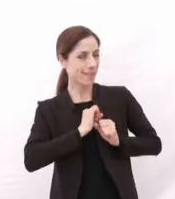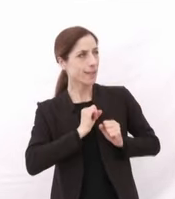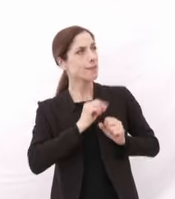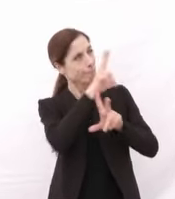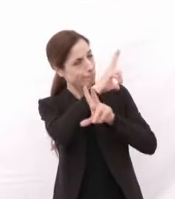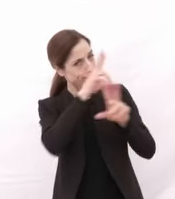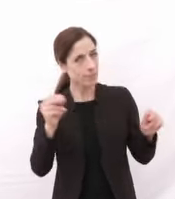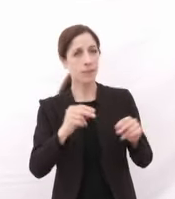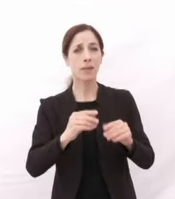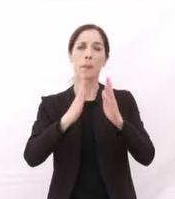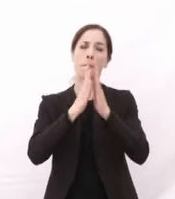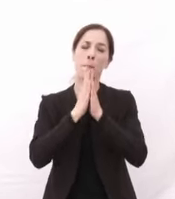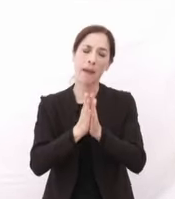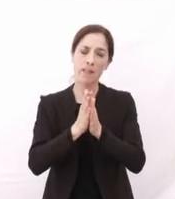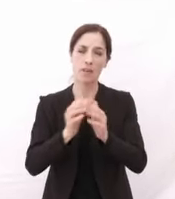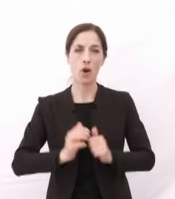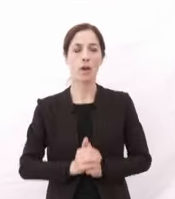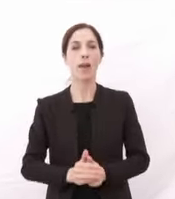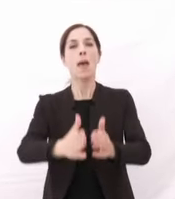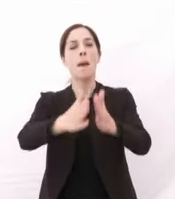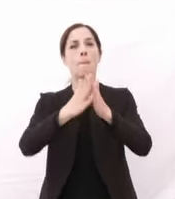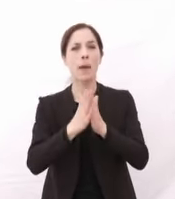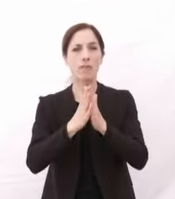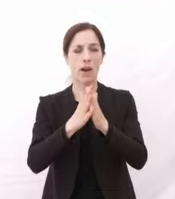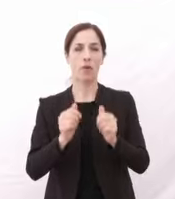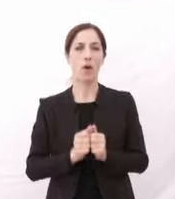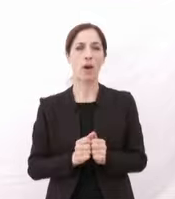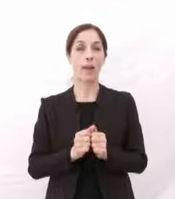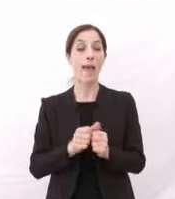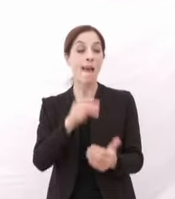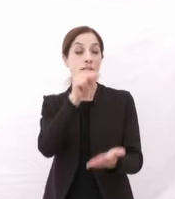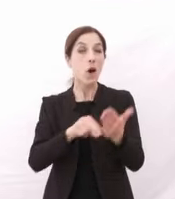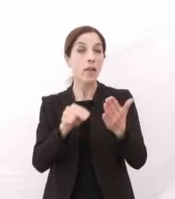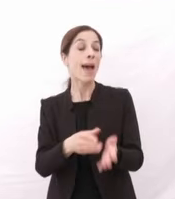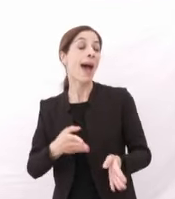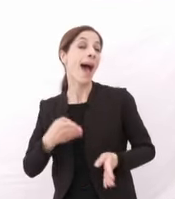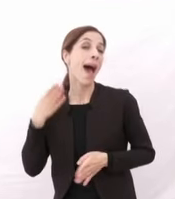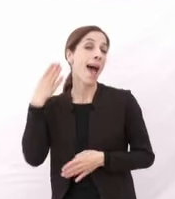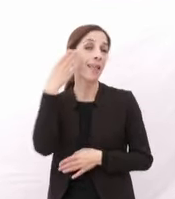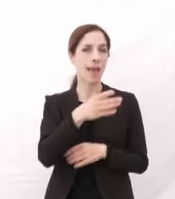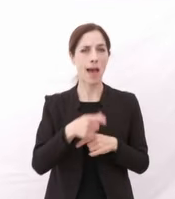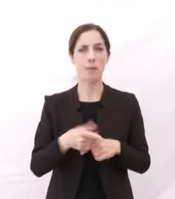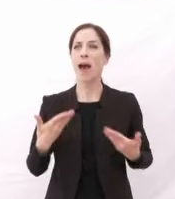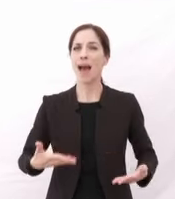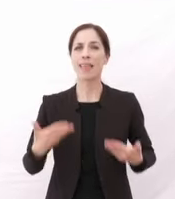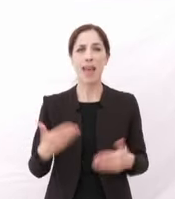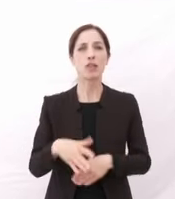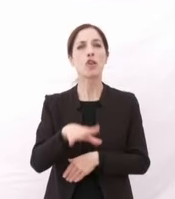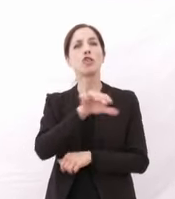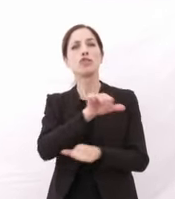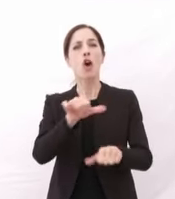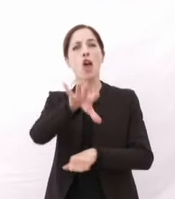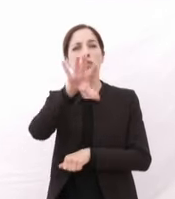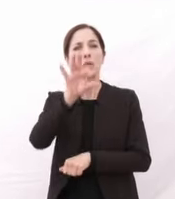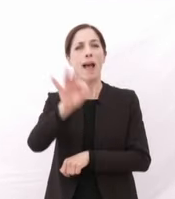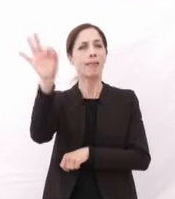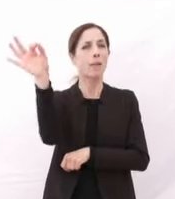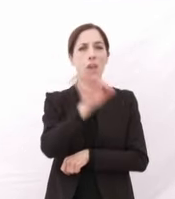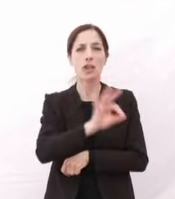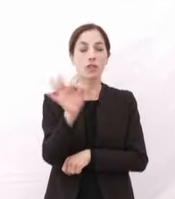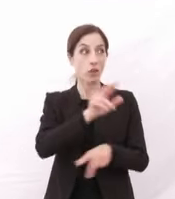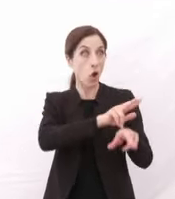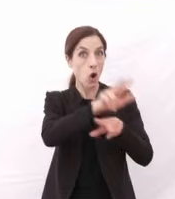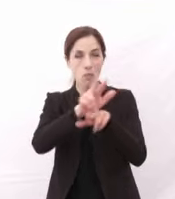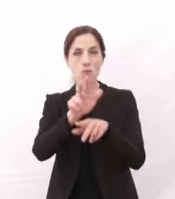Per favore, andiamo a votare. Votano il 50% dei comuni, votano le